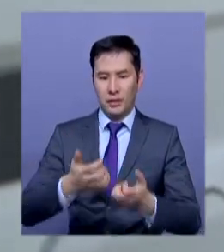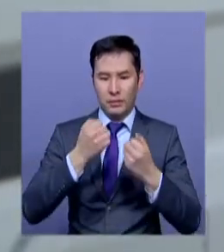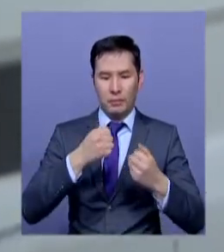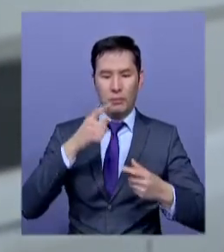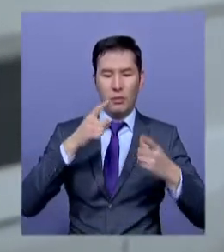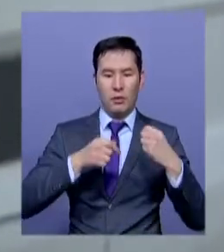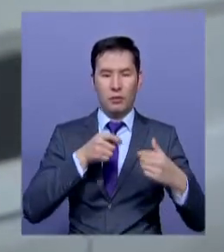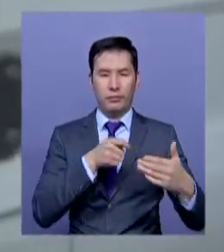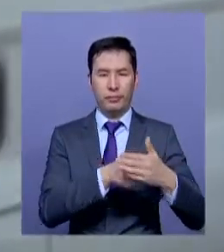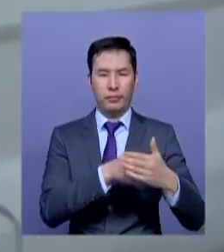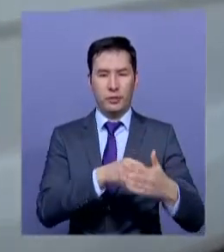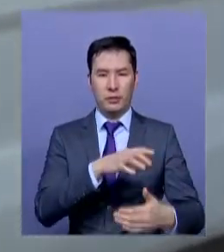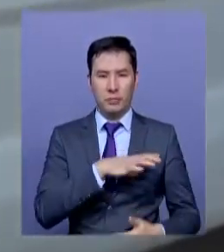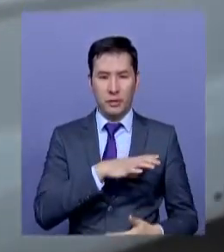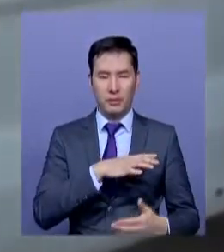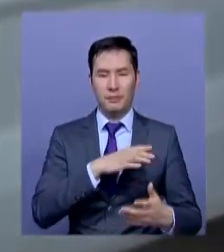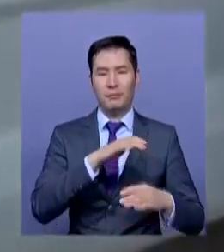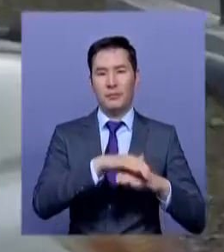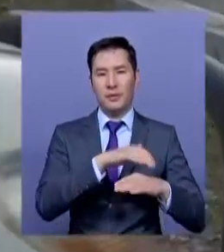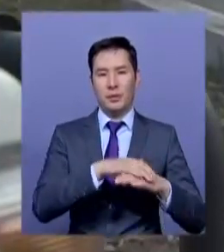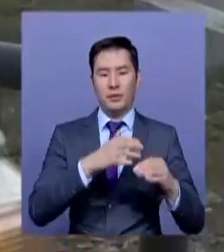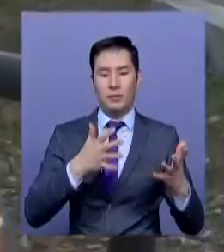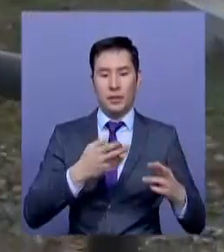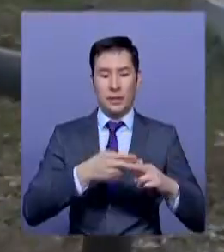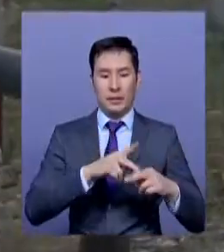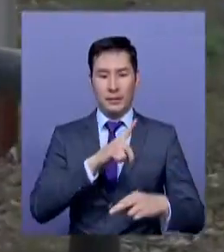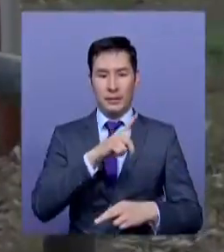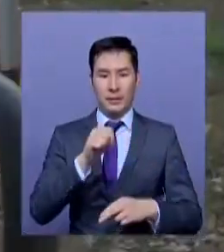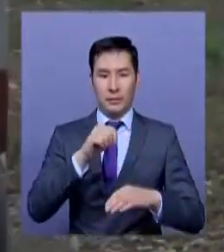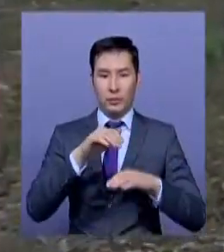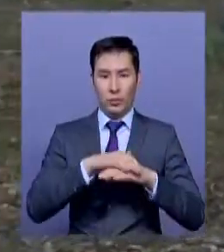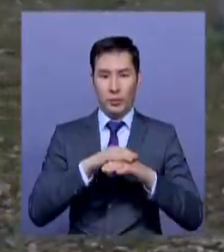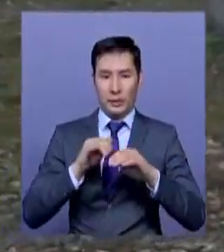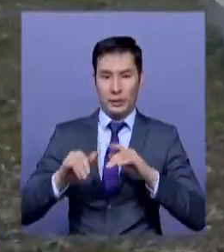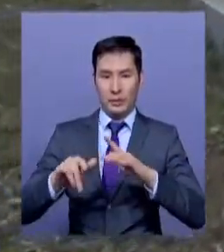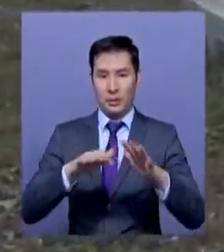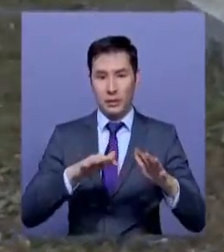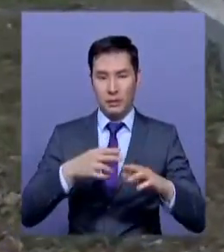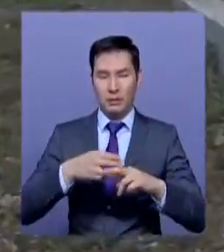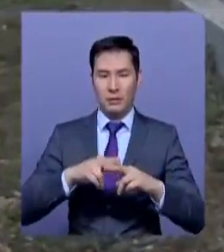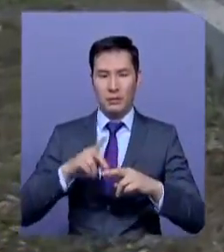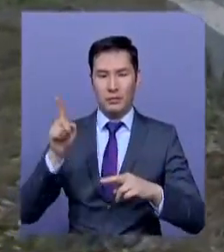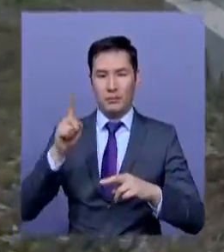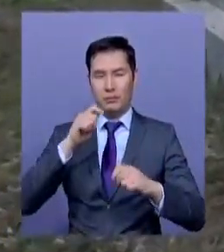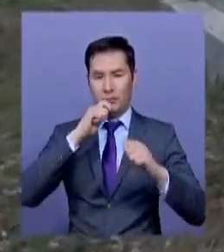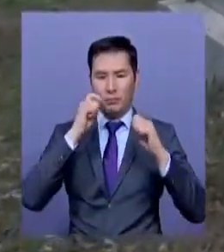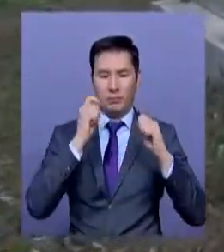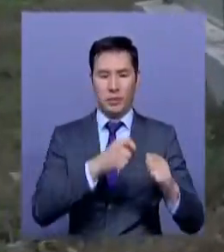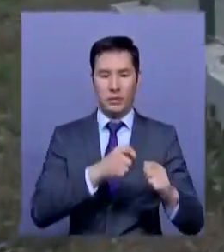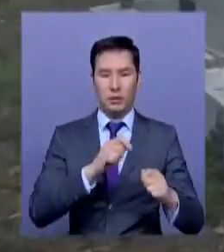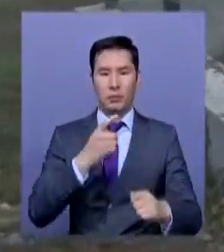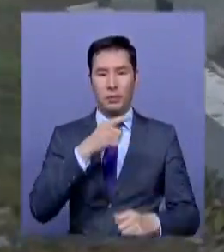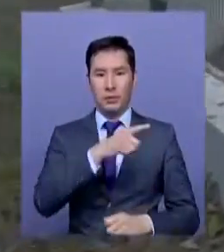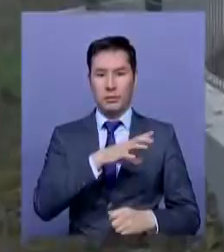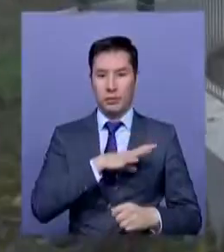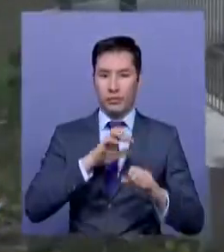сүтімен баққаны анықталған. Алайда аудан тұрғынының бұл әрекеті табиғи байлыққа қол сұғу емес. Керісінше, оны қорғауға